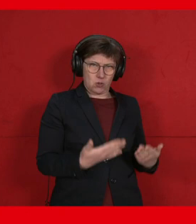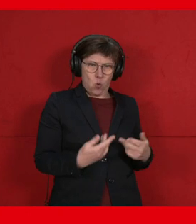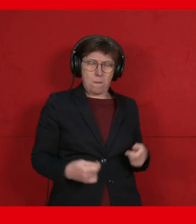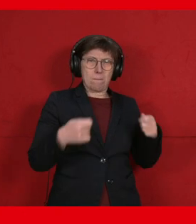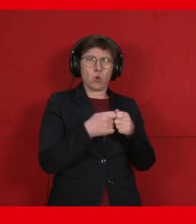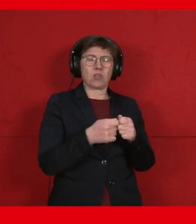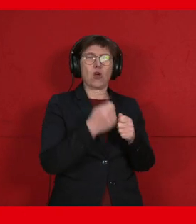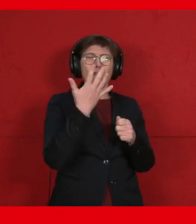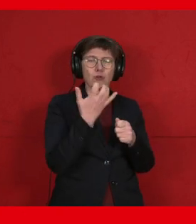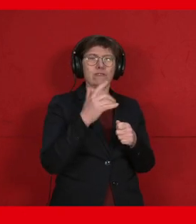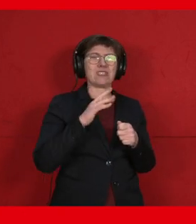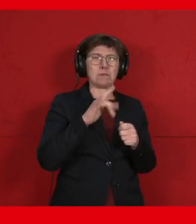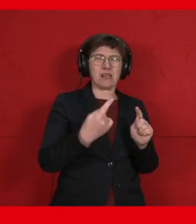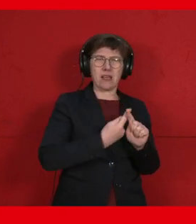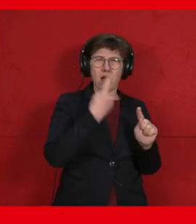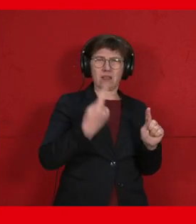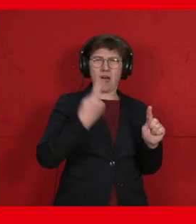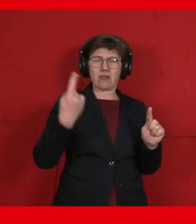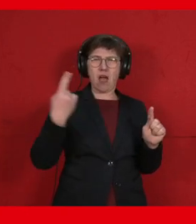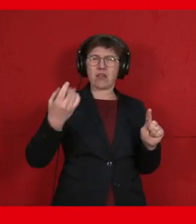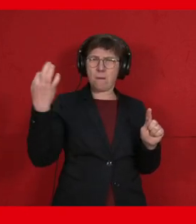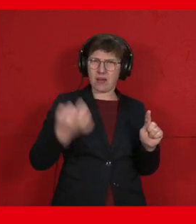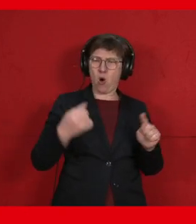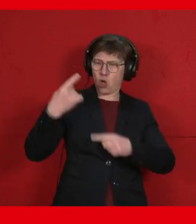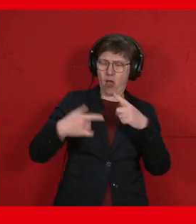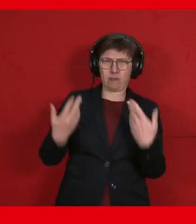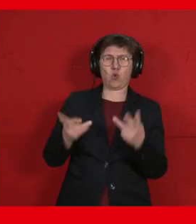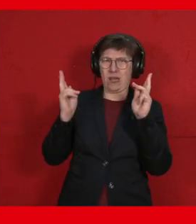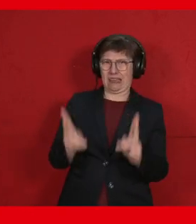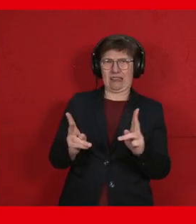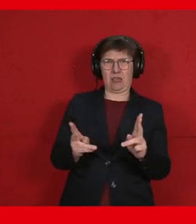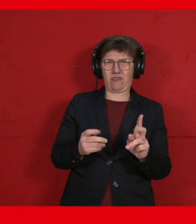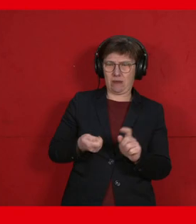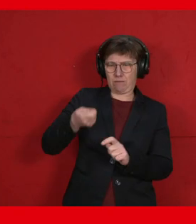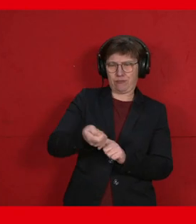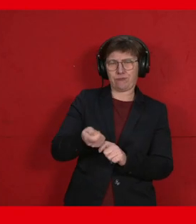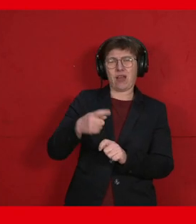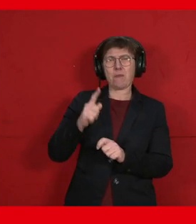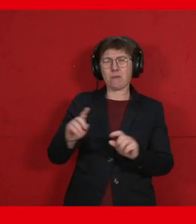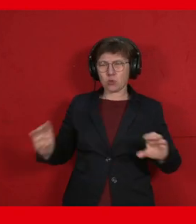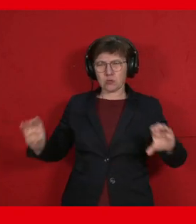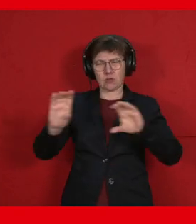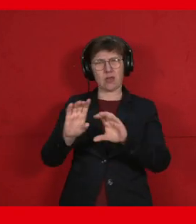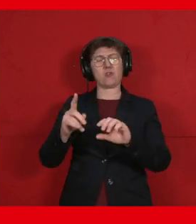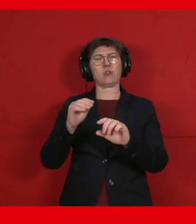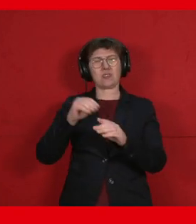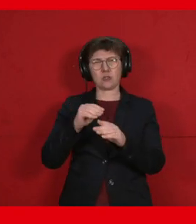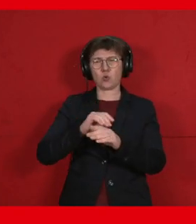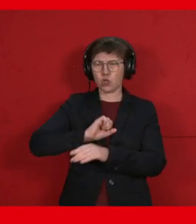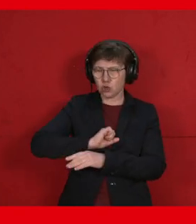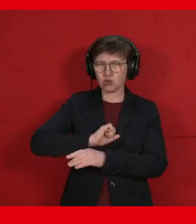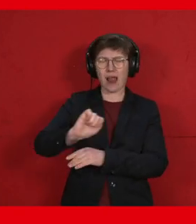Bund 50 Milliarden pro Jahr, das brauchen wir schon, damit das funktioniert. Aber es muss auch so sein, dass wir dafür sorgen, dass die